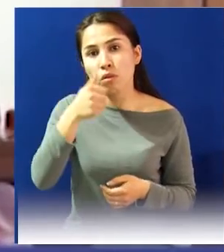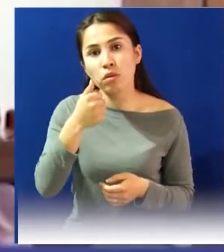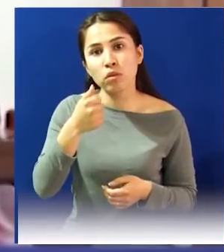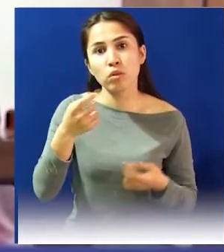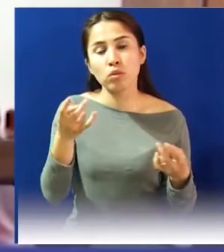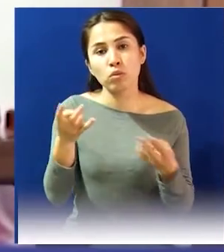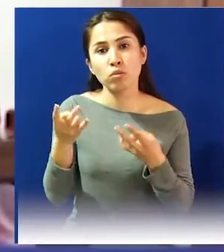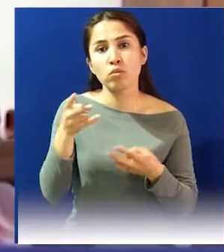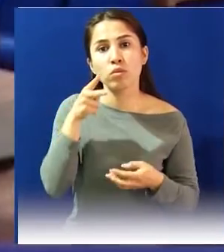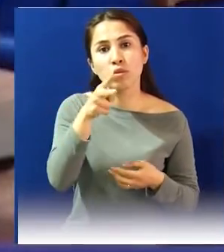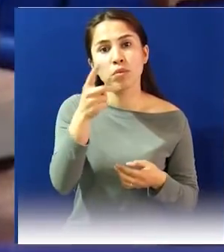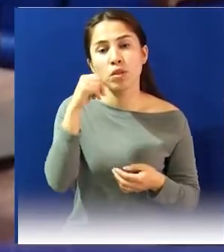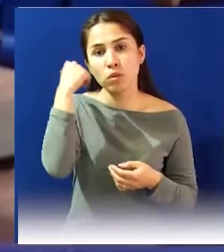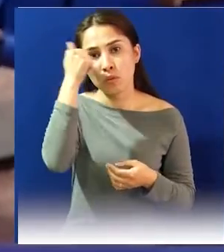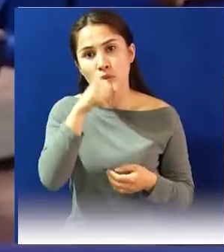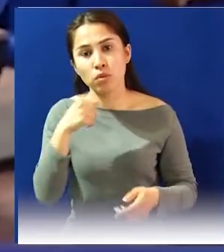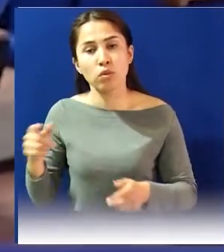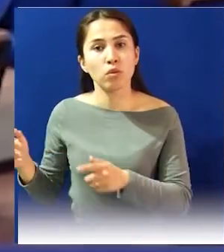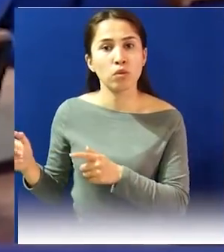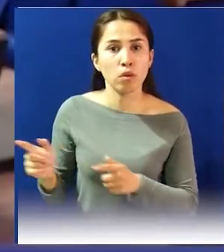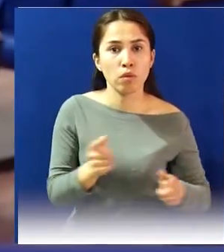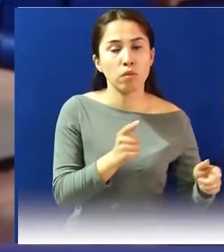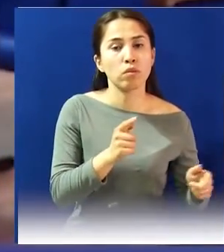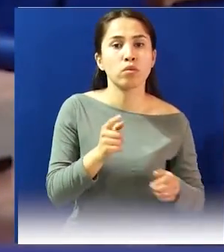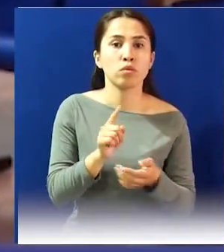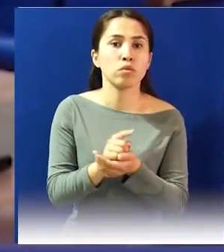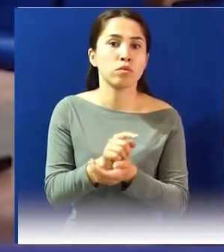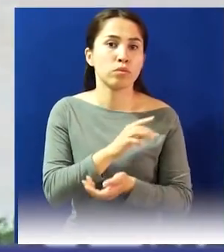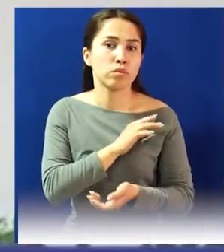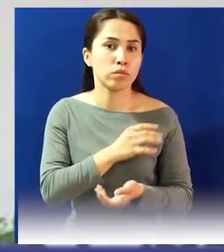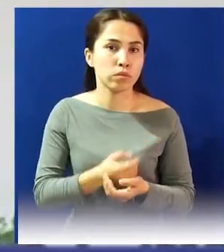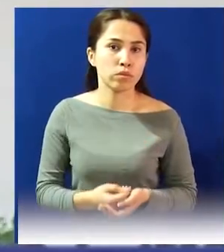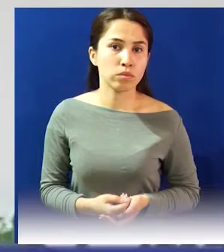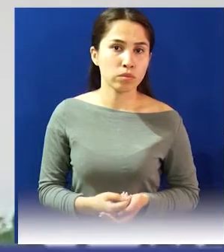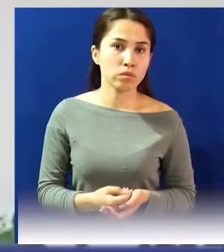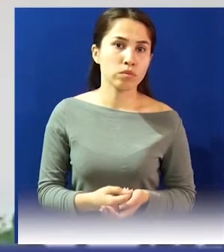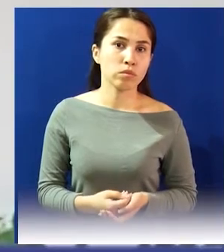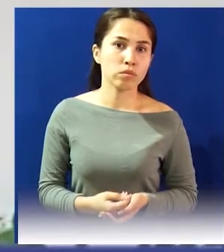қамтудың жол картасын жаңартып 2021 жылы тұрақты жұмыс орындарын құруы тиіс.